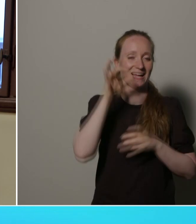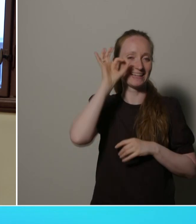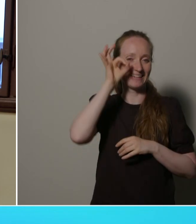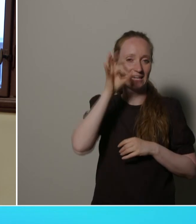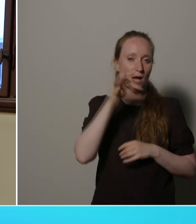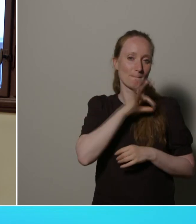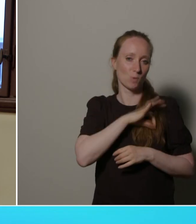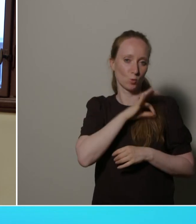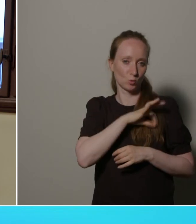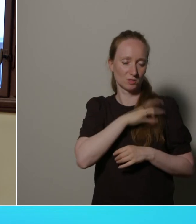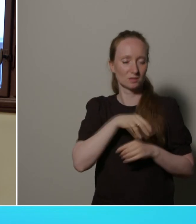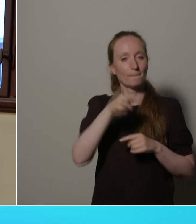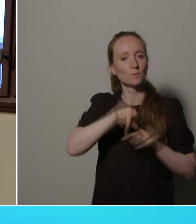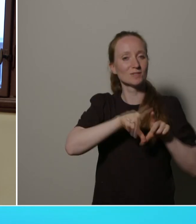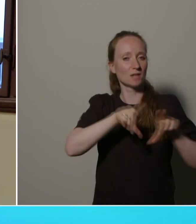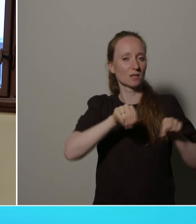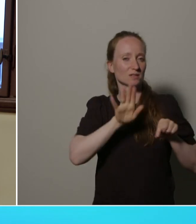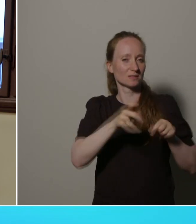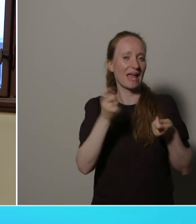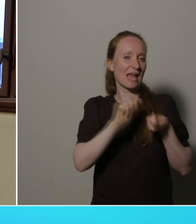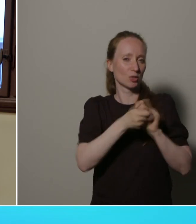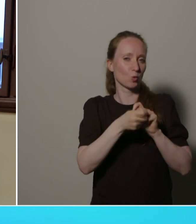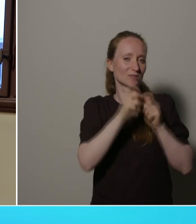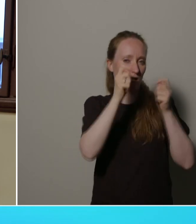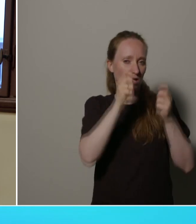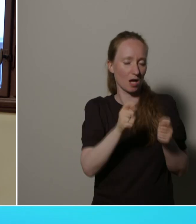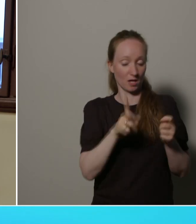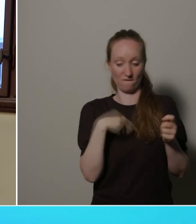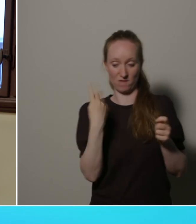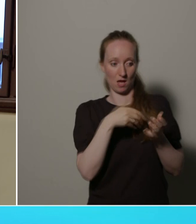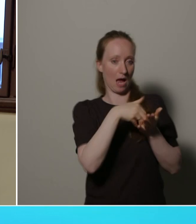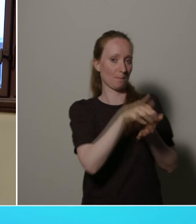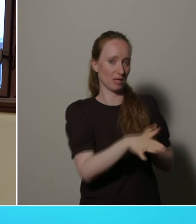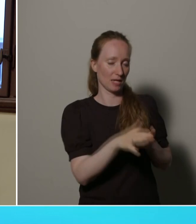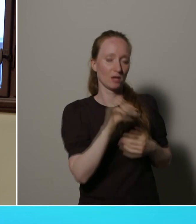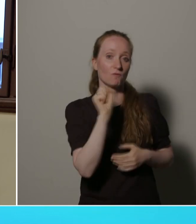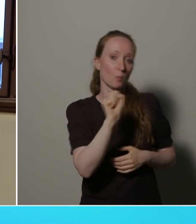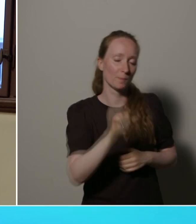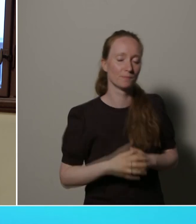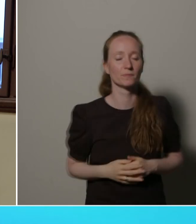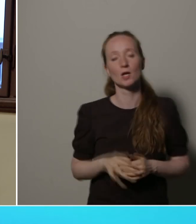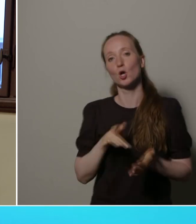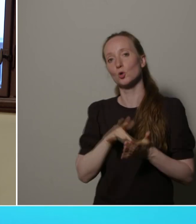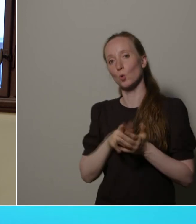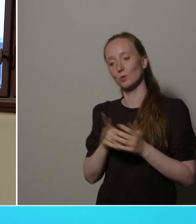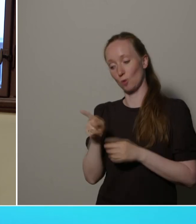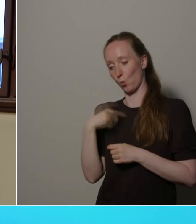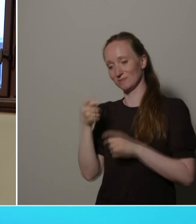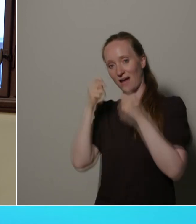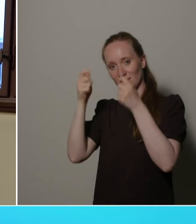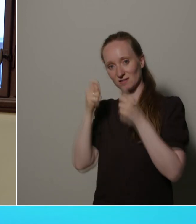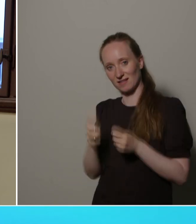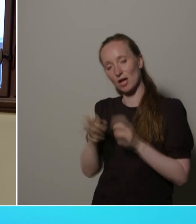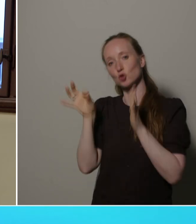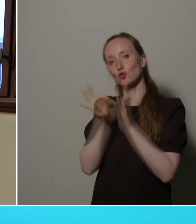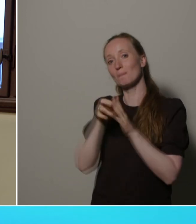Monatskarte, die werden wir ablehnen, einfach weil unser Antrag Top 27 viel,